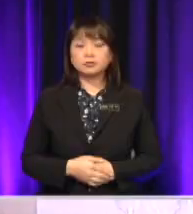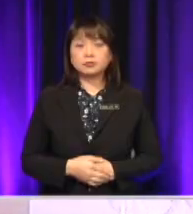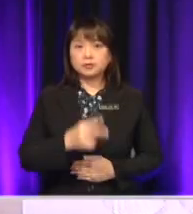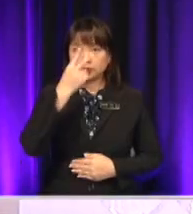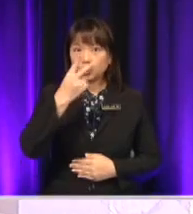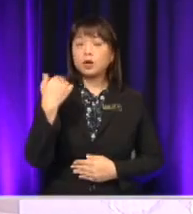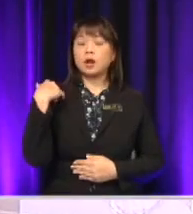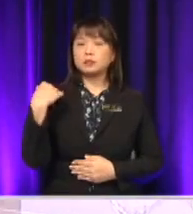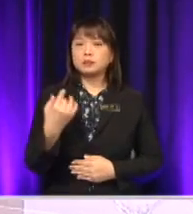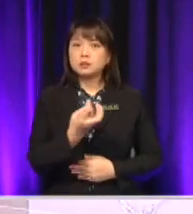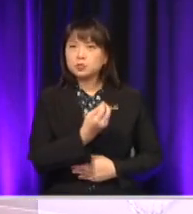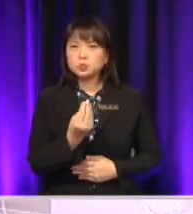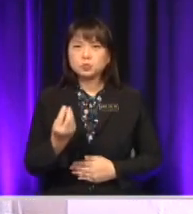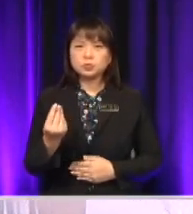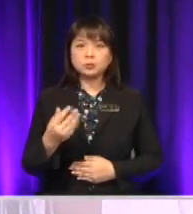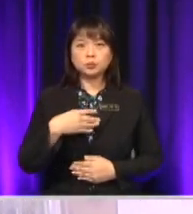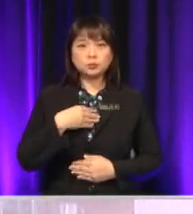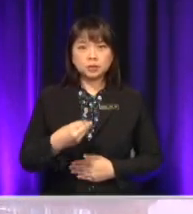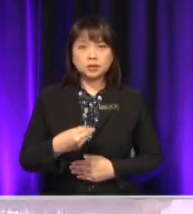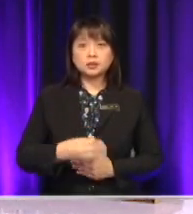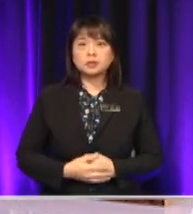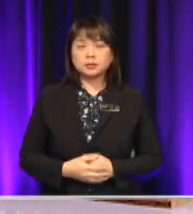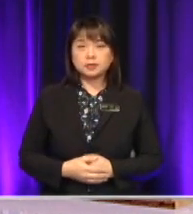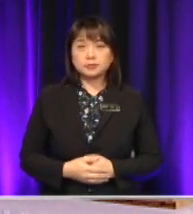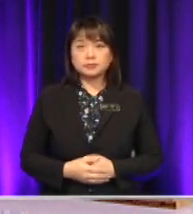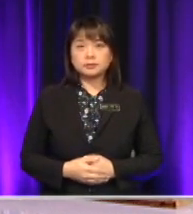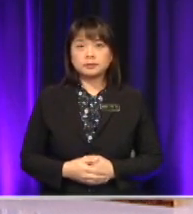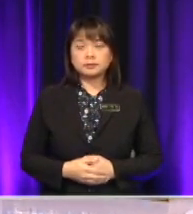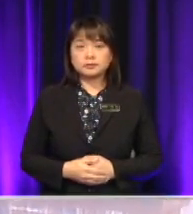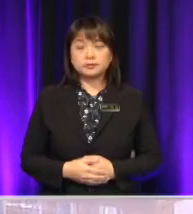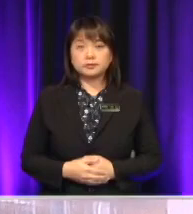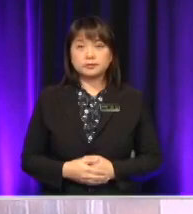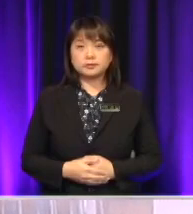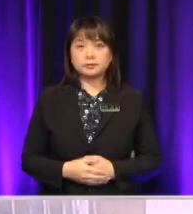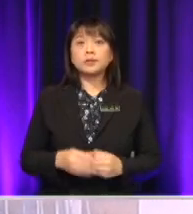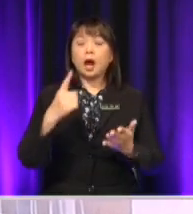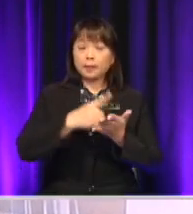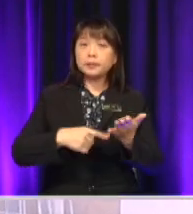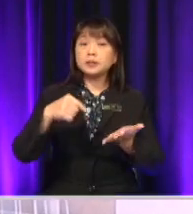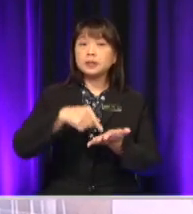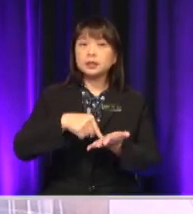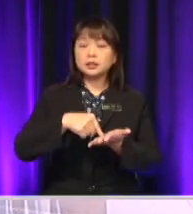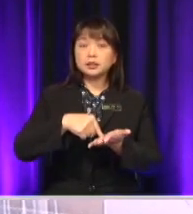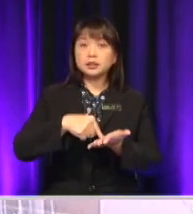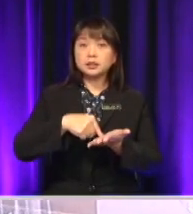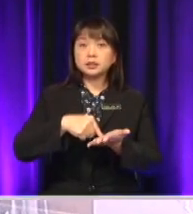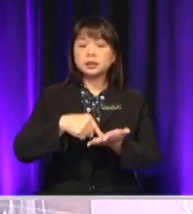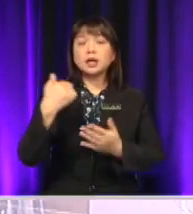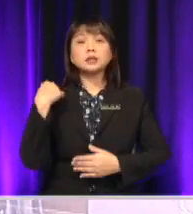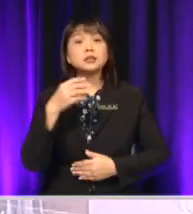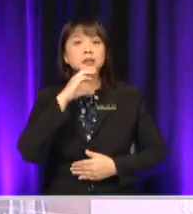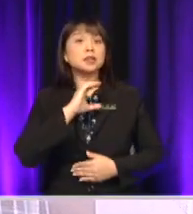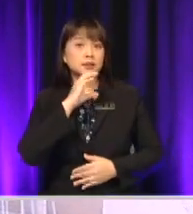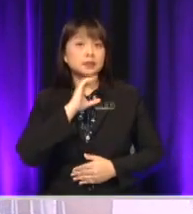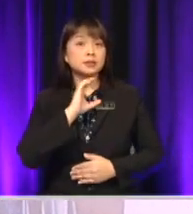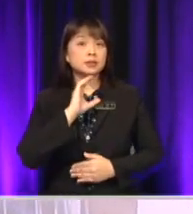Ada serbuk putih lah. Menarik ni, tengok. Apa pula ni? Ada cecair. Kita